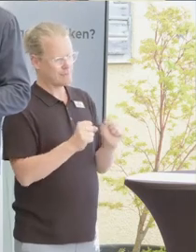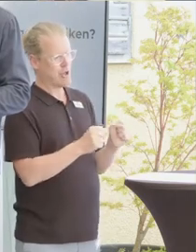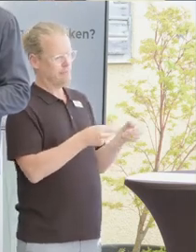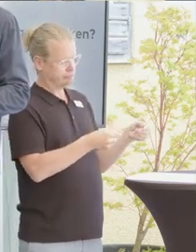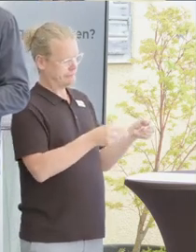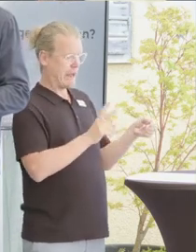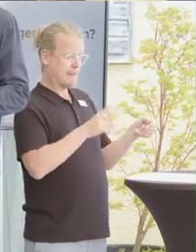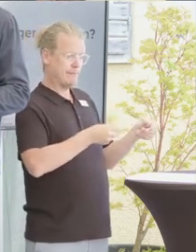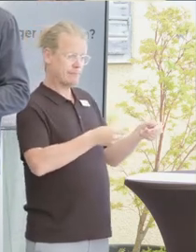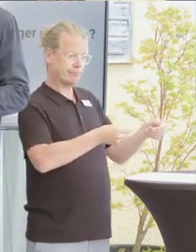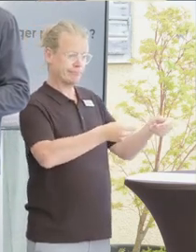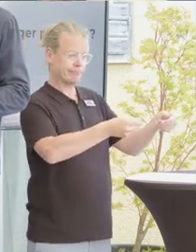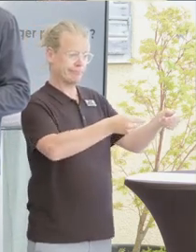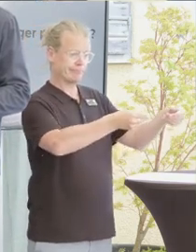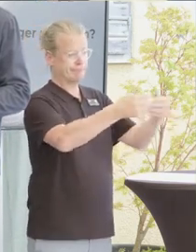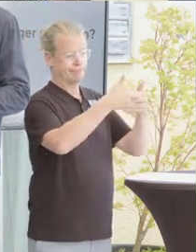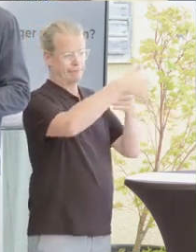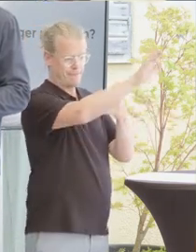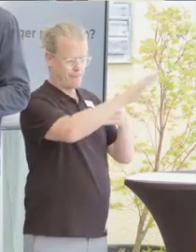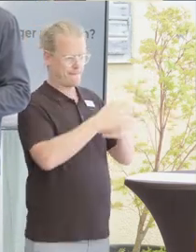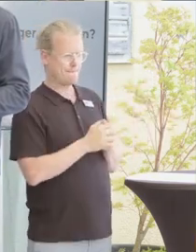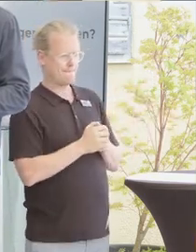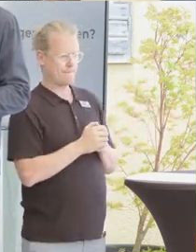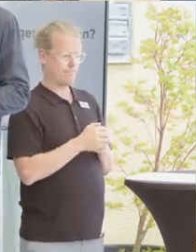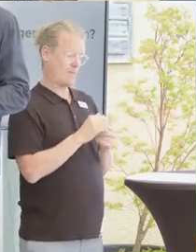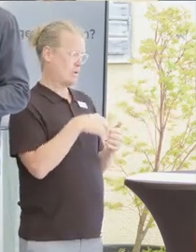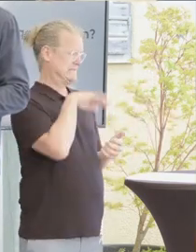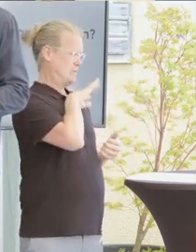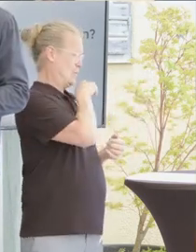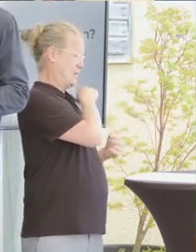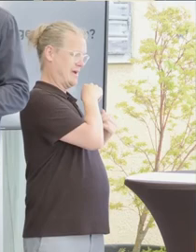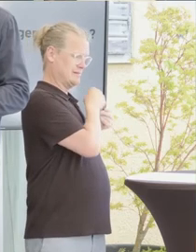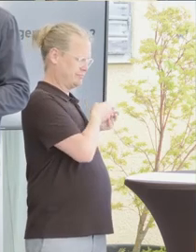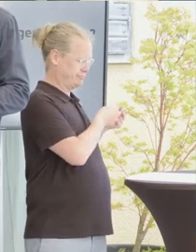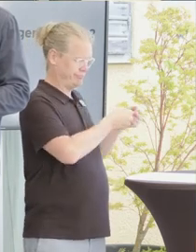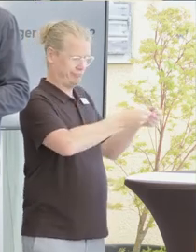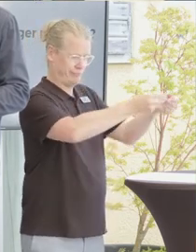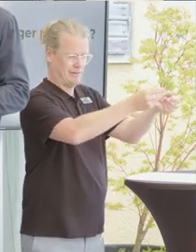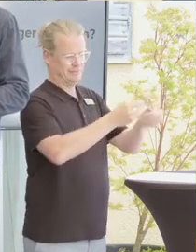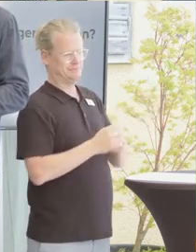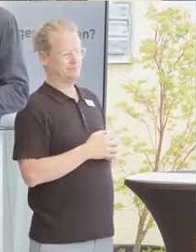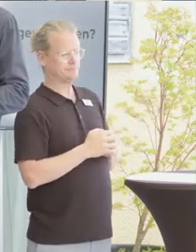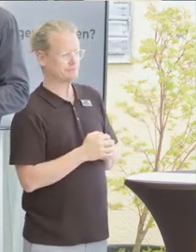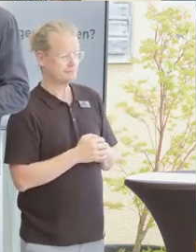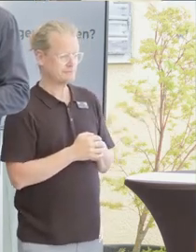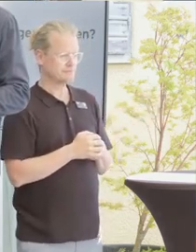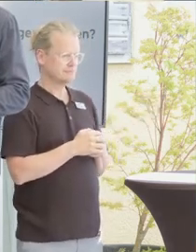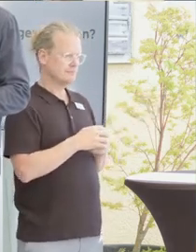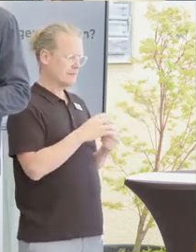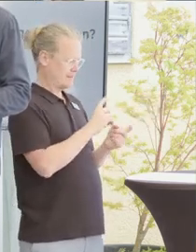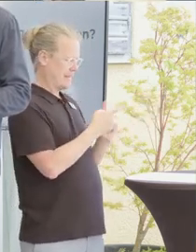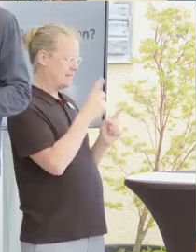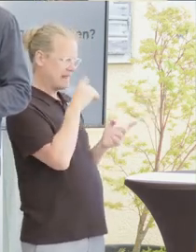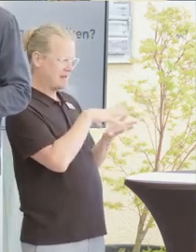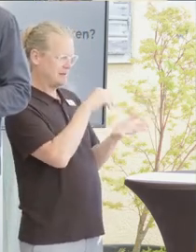vår historia, för vår framtid, att det inte blir någon förvanskning av detta. Så att vi måste också tänka med eftertanke på hur vi